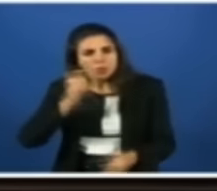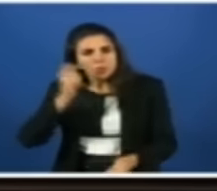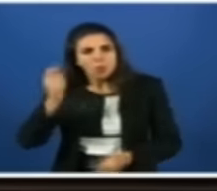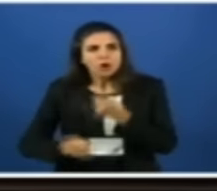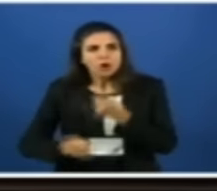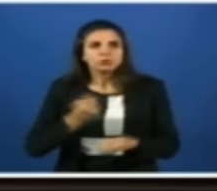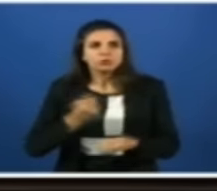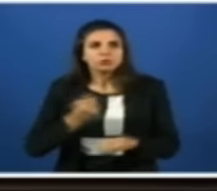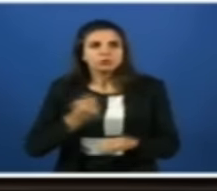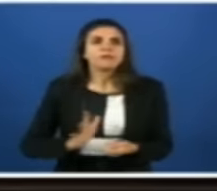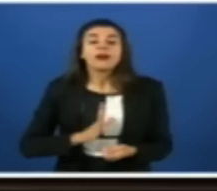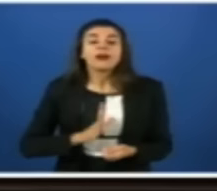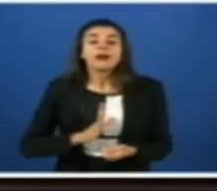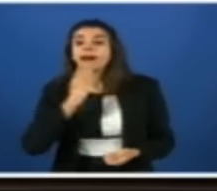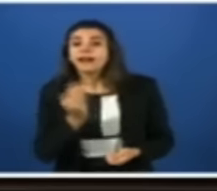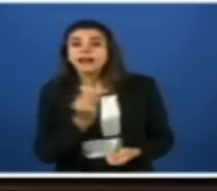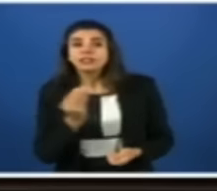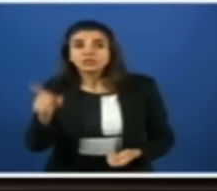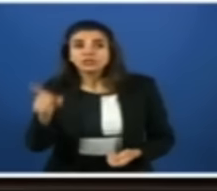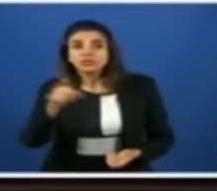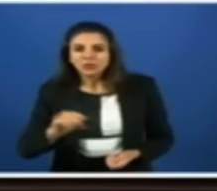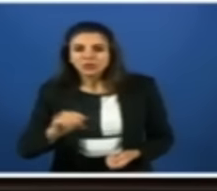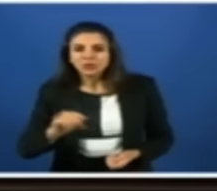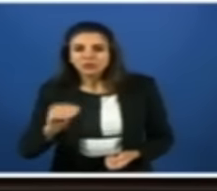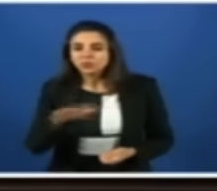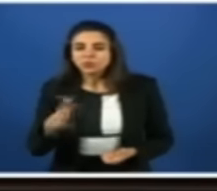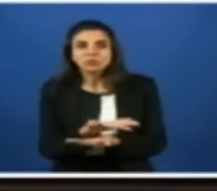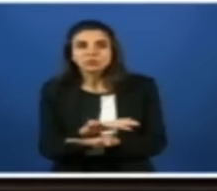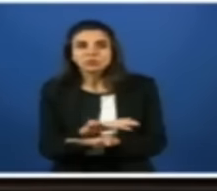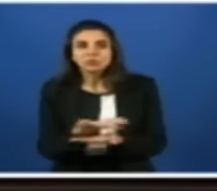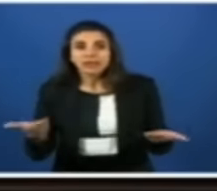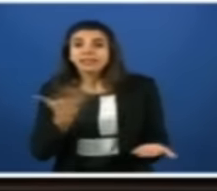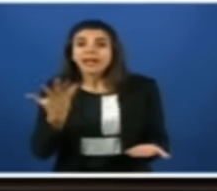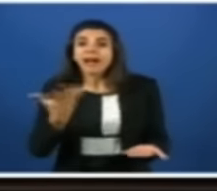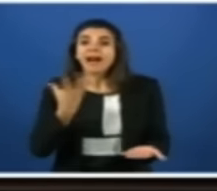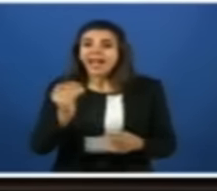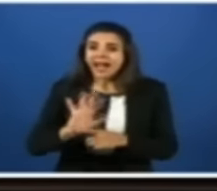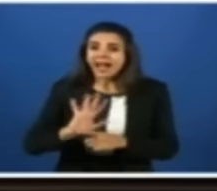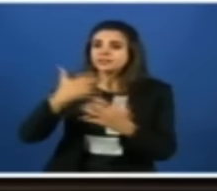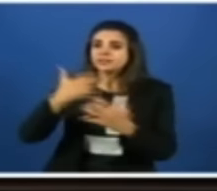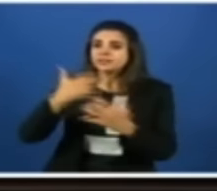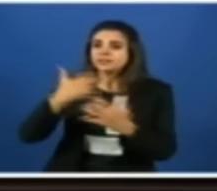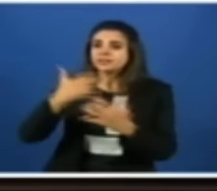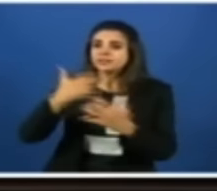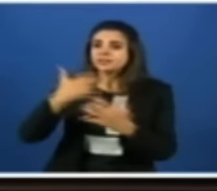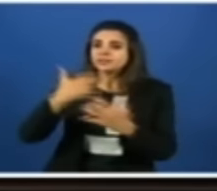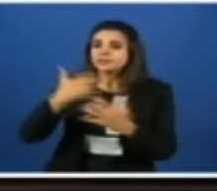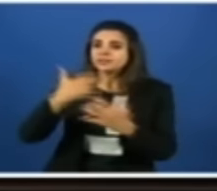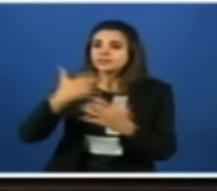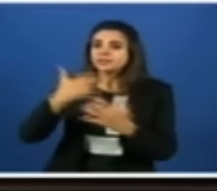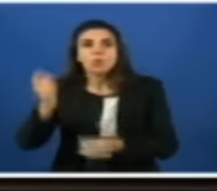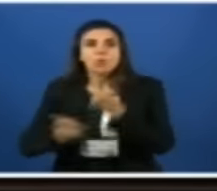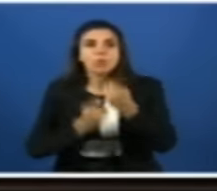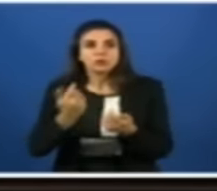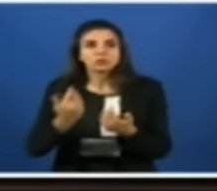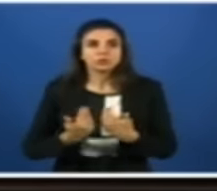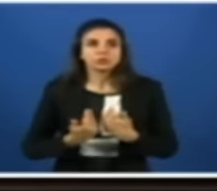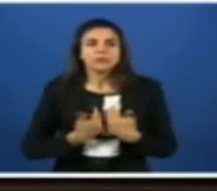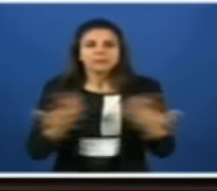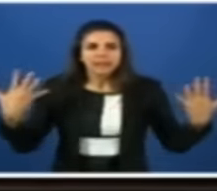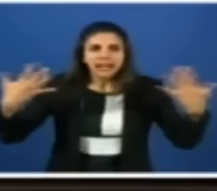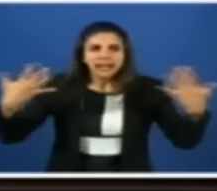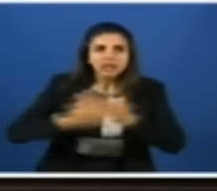çabalıyoruz. Gençlerimize, yavrularımıza daha iyi bir gelecek bırakmak için uğraşıyoruz.